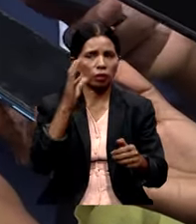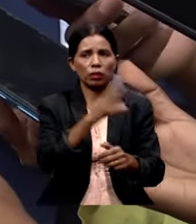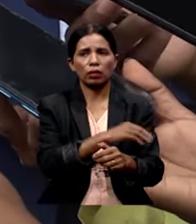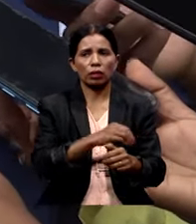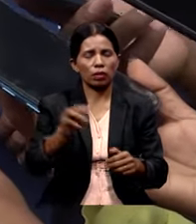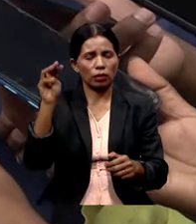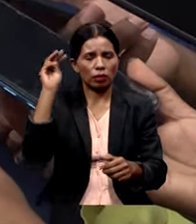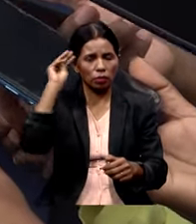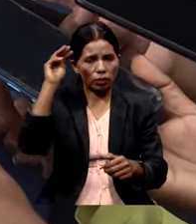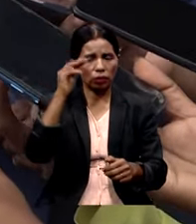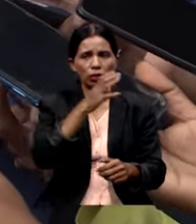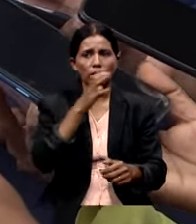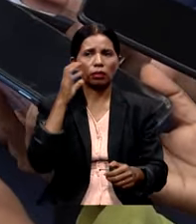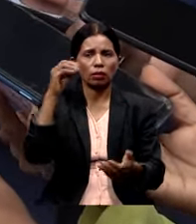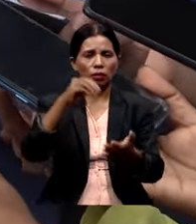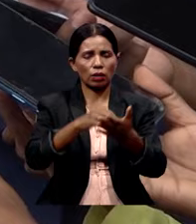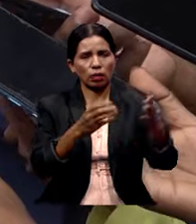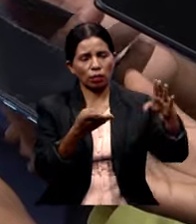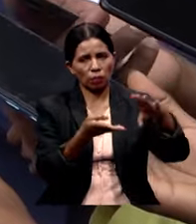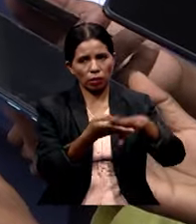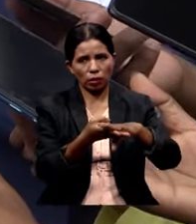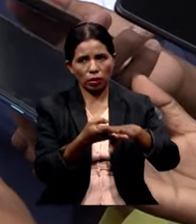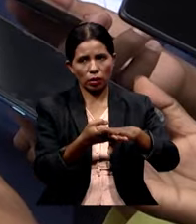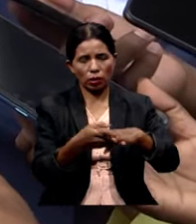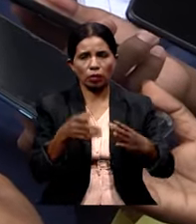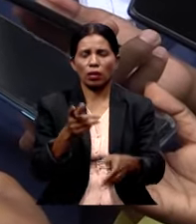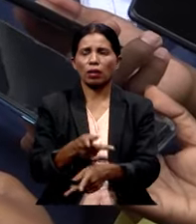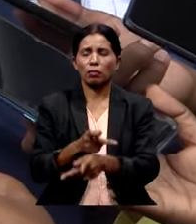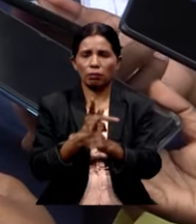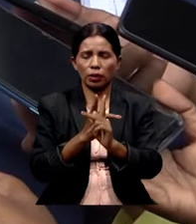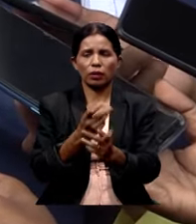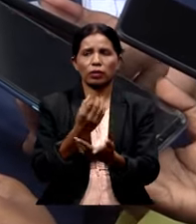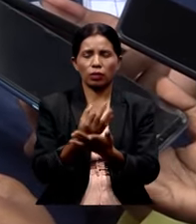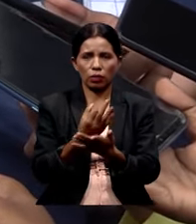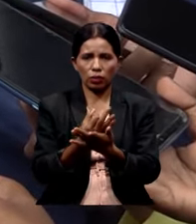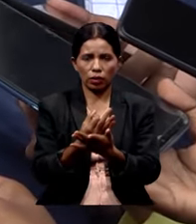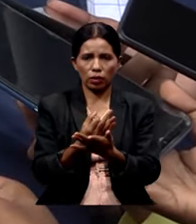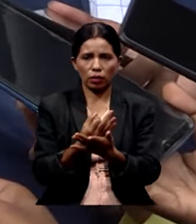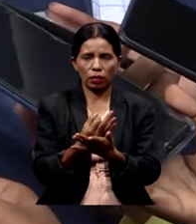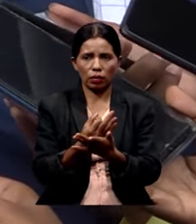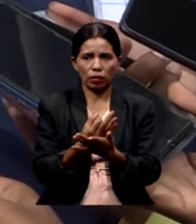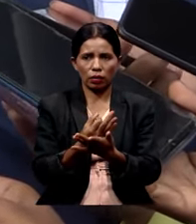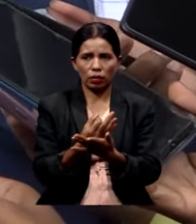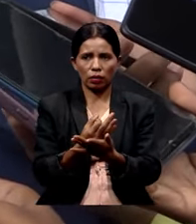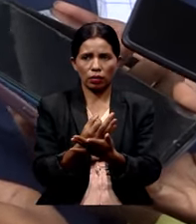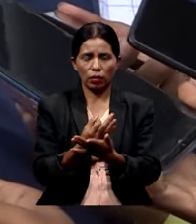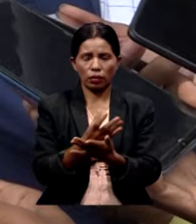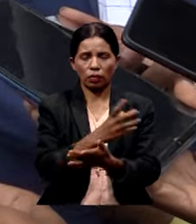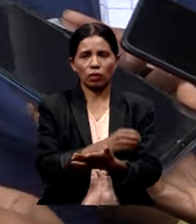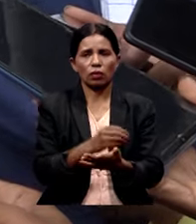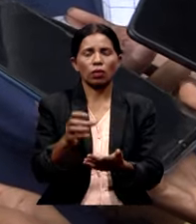deit, tenk tau ya banco, para halu imprestimo, kamang, o juro